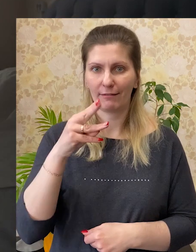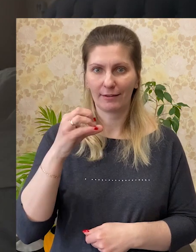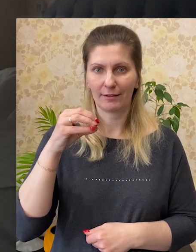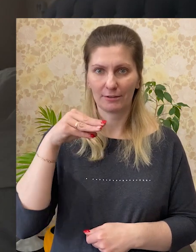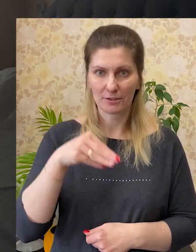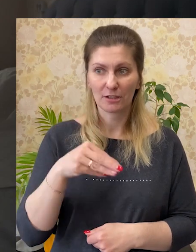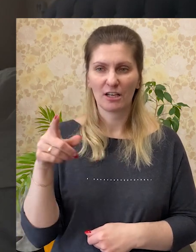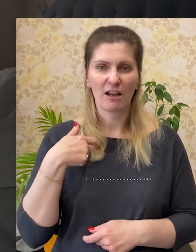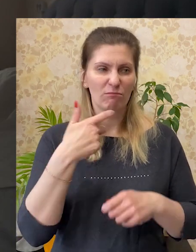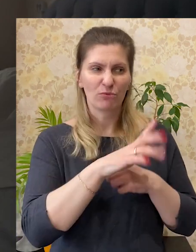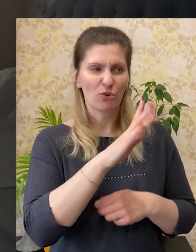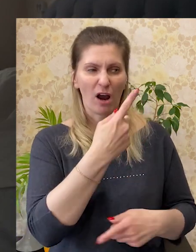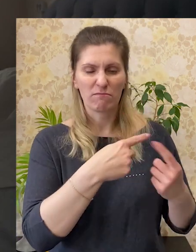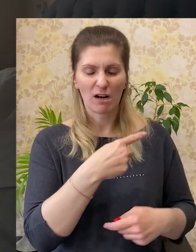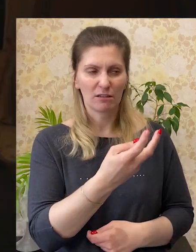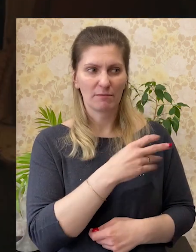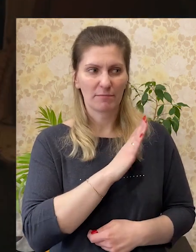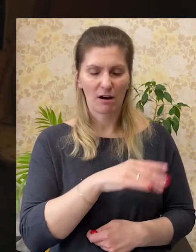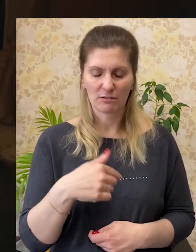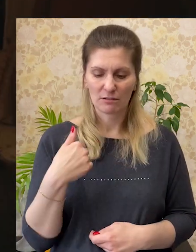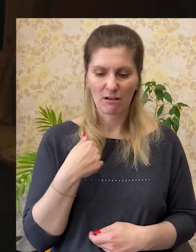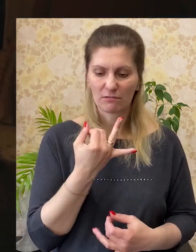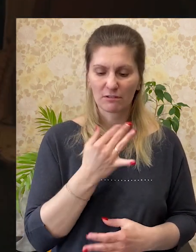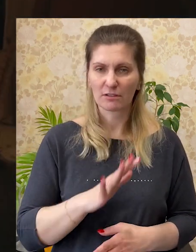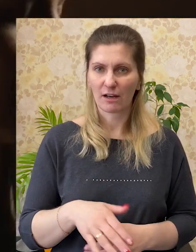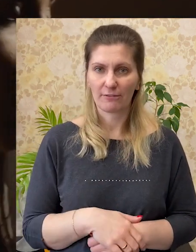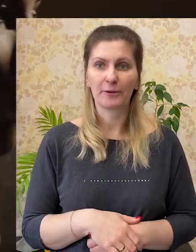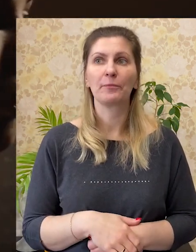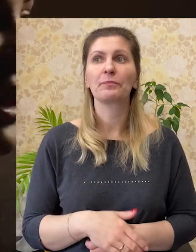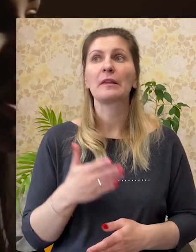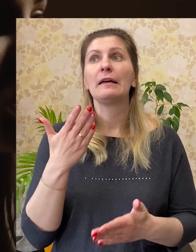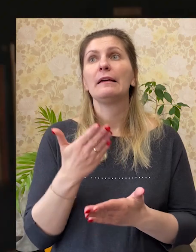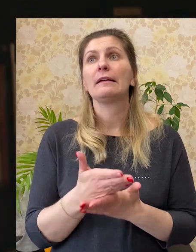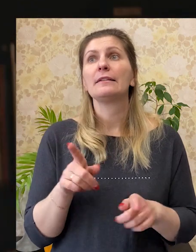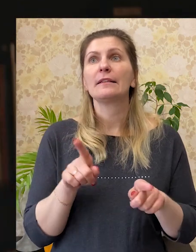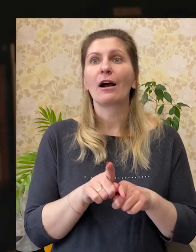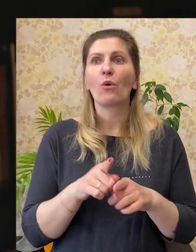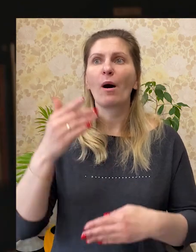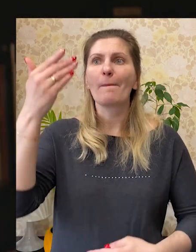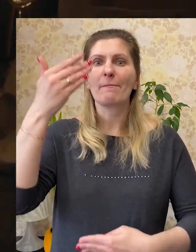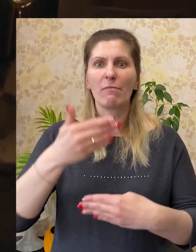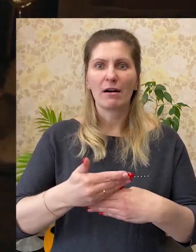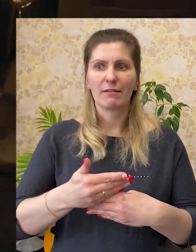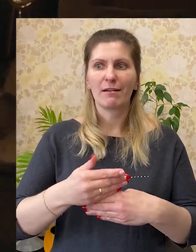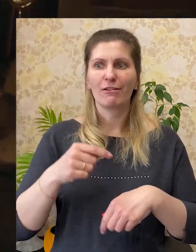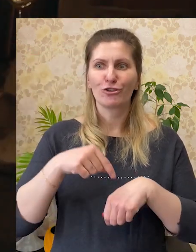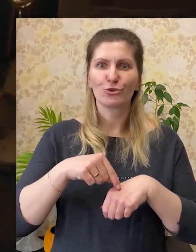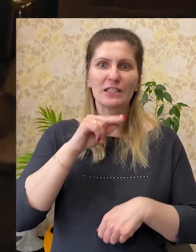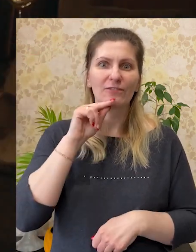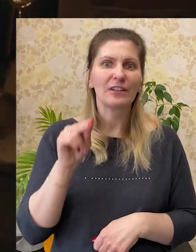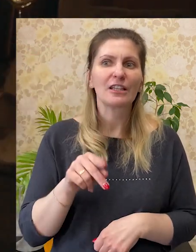такой, обратно не переезжайте, я с вами больше не разговариваю. Существует такой некий барьер, комплекс, что ты болеешь. Люди